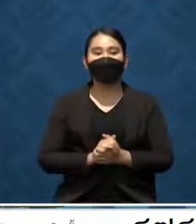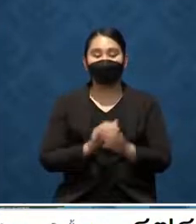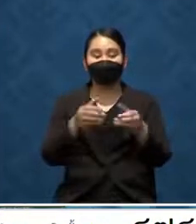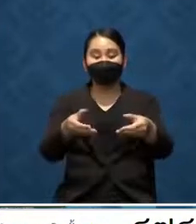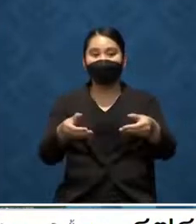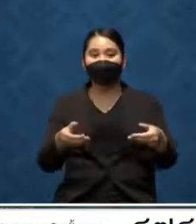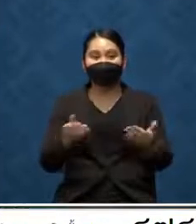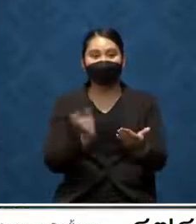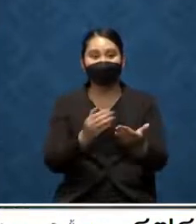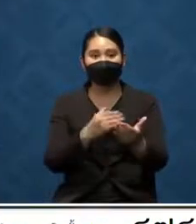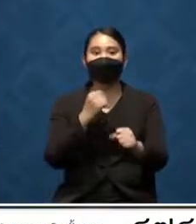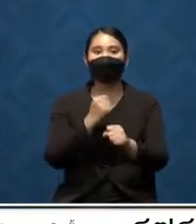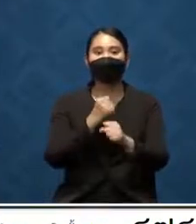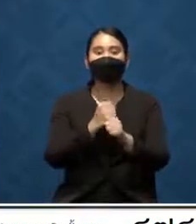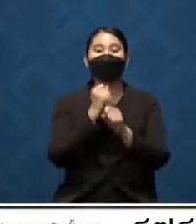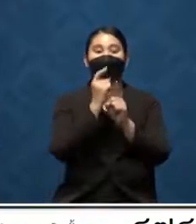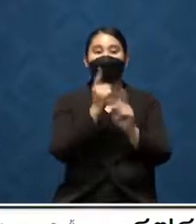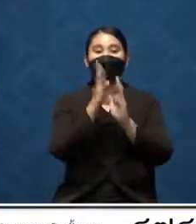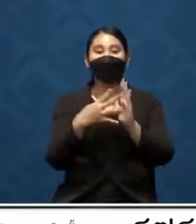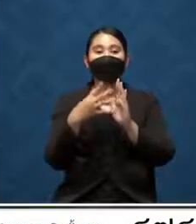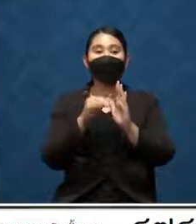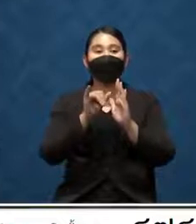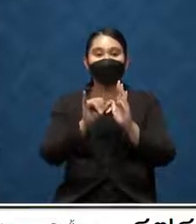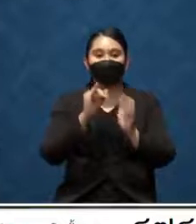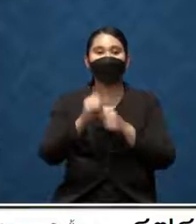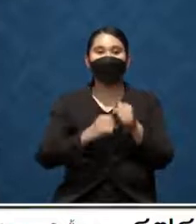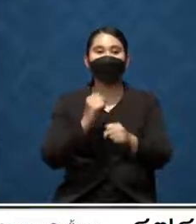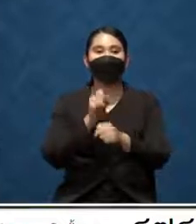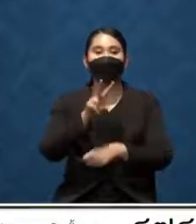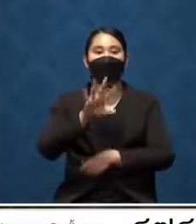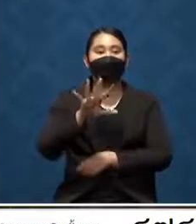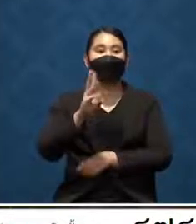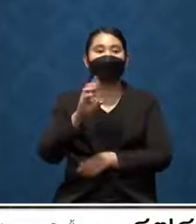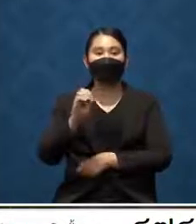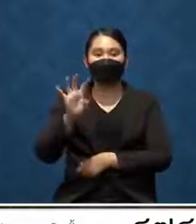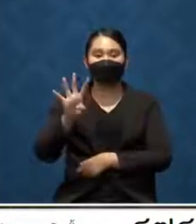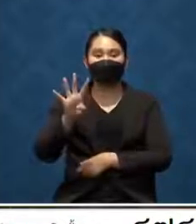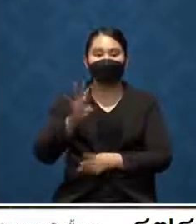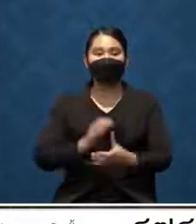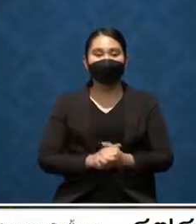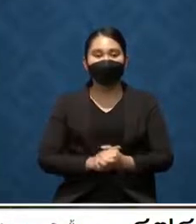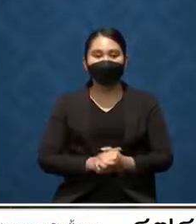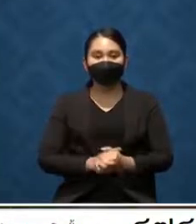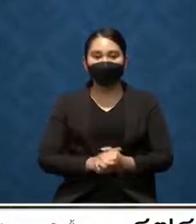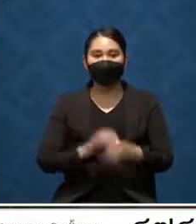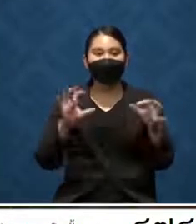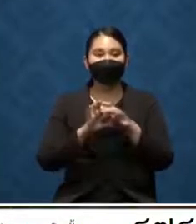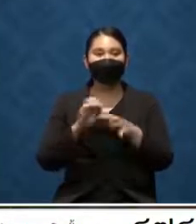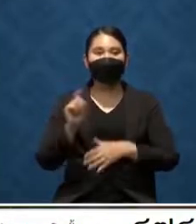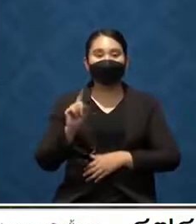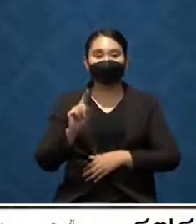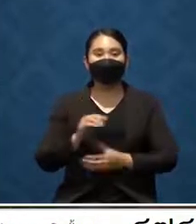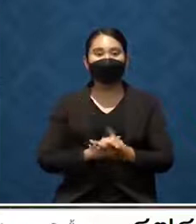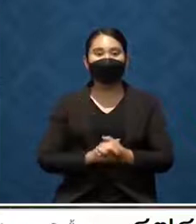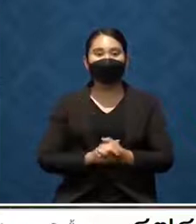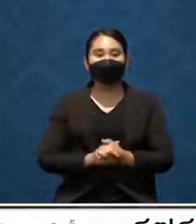สรุปผลการดำเนนการตามยุทธศาตชาติว่จป 2064อัี้เรื่องเกยวกับการปับเต็